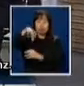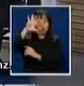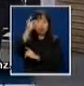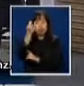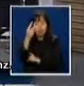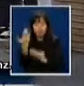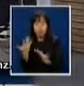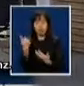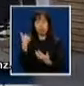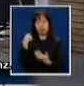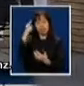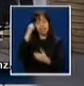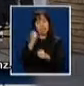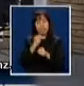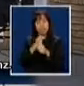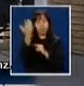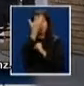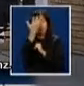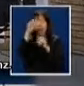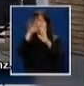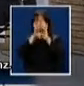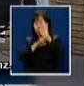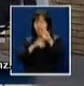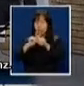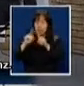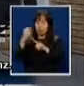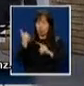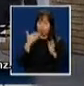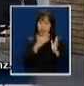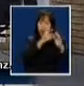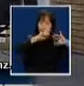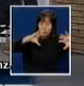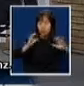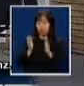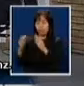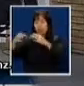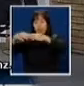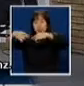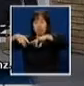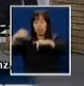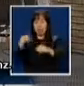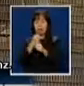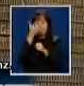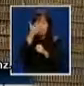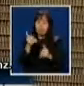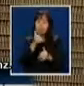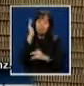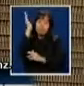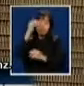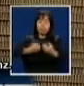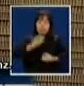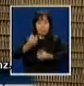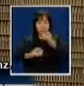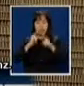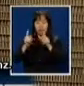นะครับก็จะมีการผลักดันให้มีรายการที่มีฝ่ายรัฐบาลฝ่ายค้านสามารถที่จะออกมาแสดงความคิดเห็นนะครับร่วม